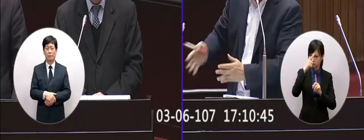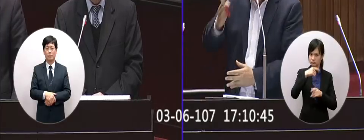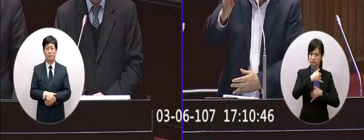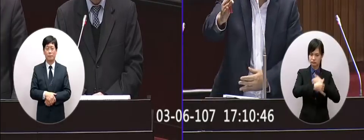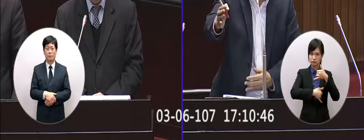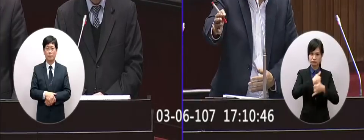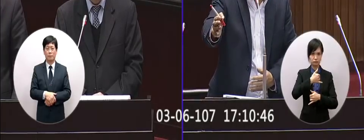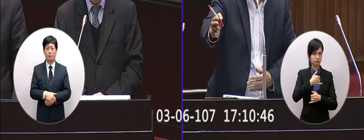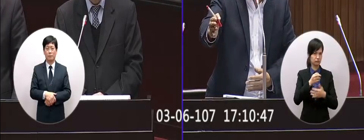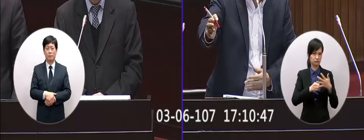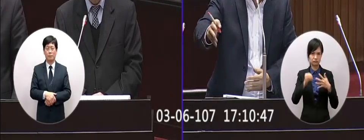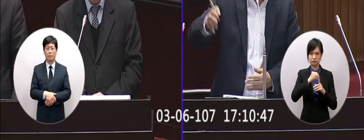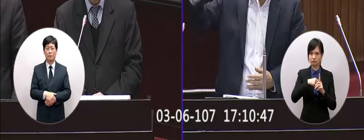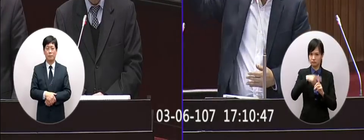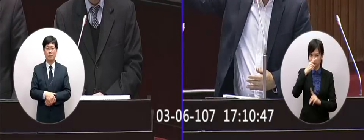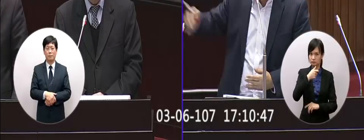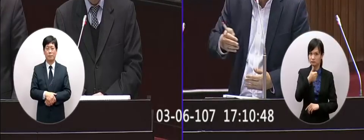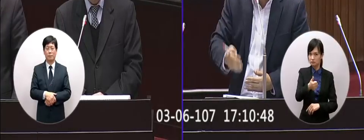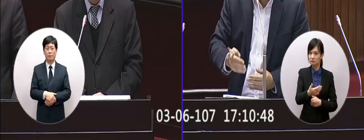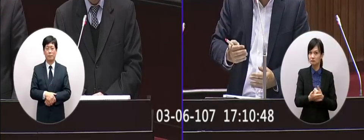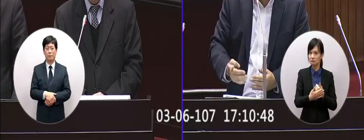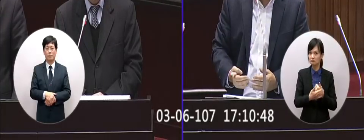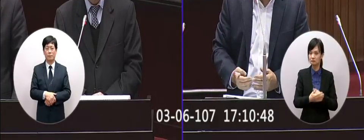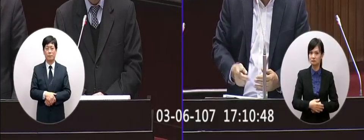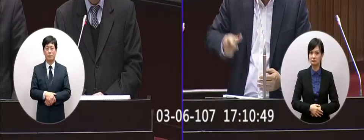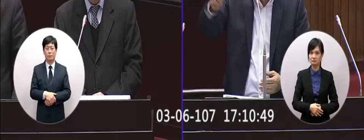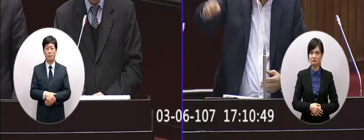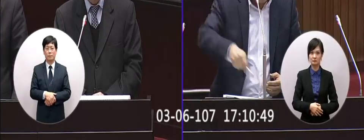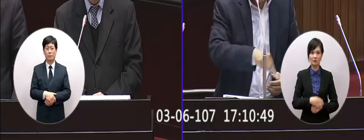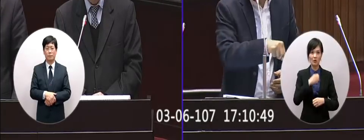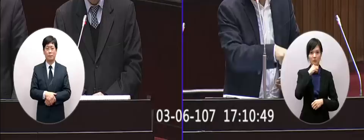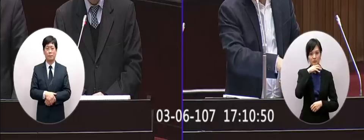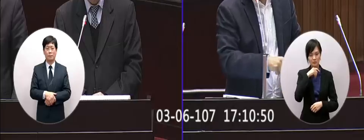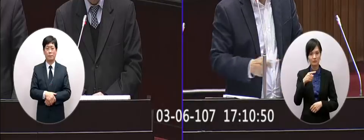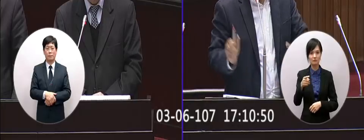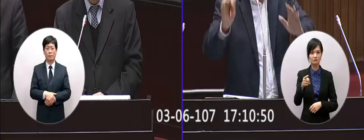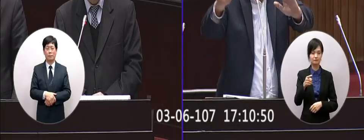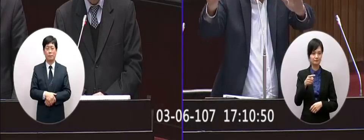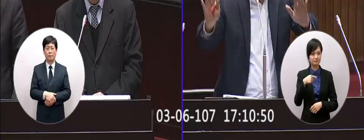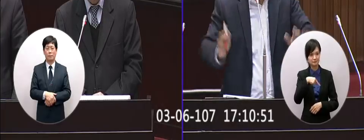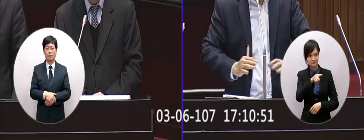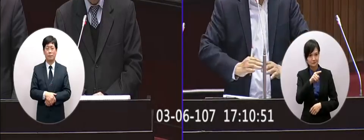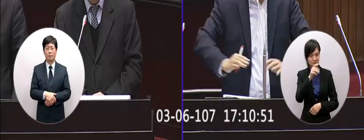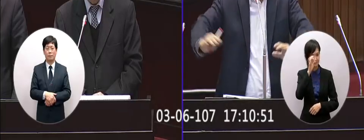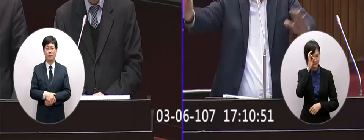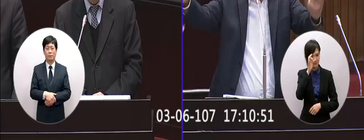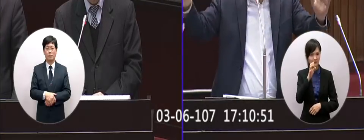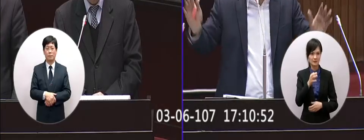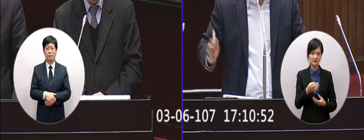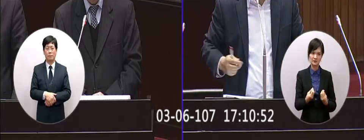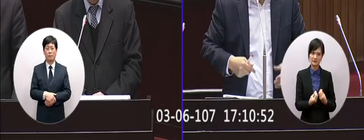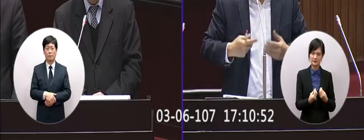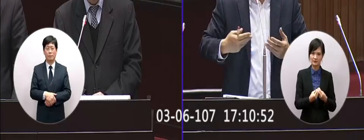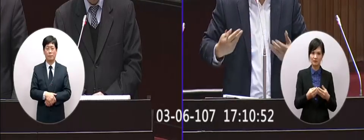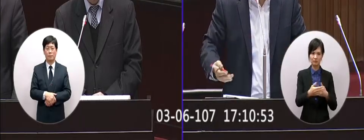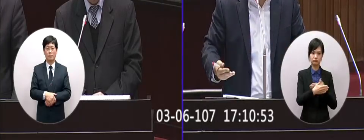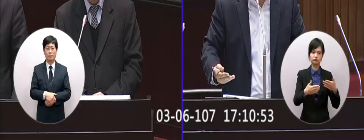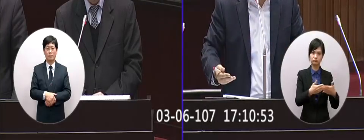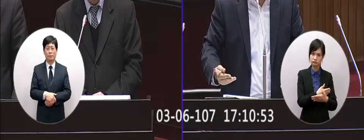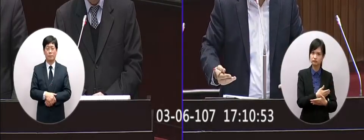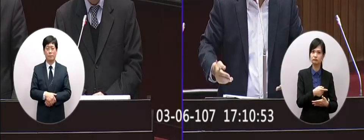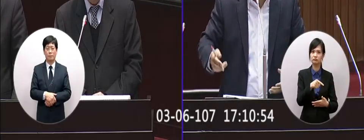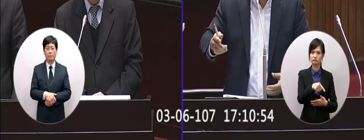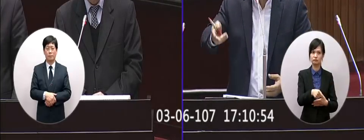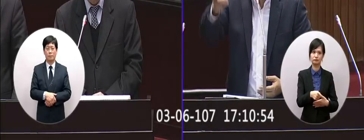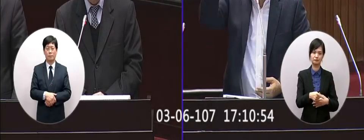利性绝对都有。来到屏东跟我讲，那顶多唔是干啦，我就不要伊讲什么的交通平权，那是一个怨